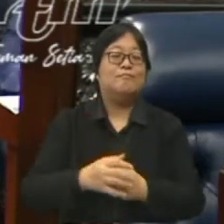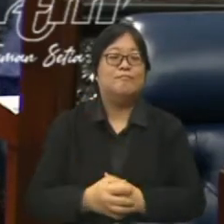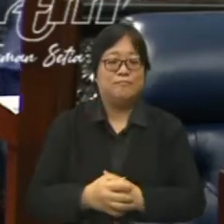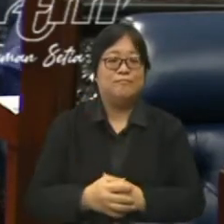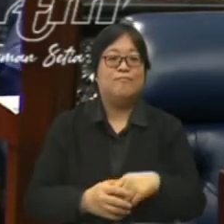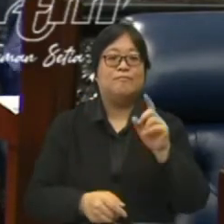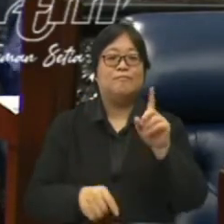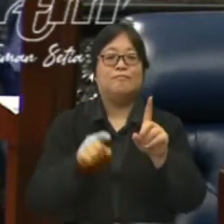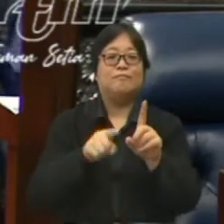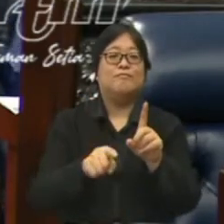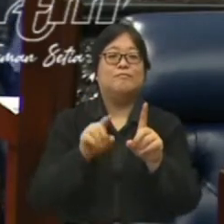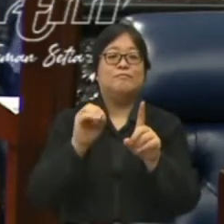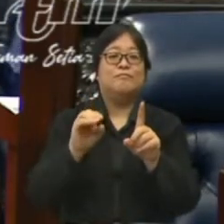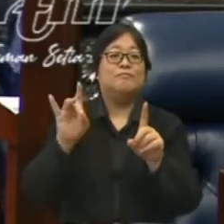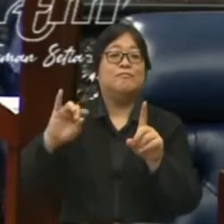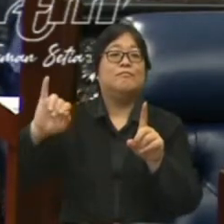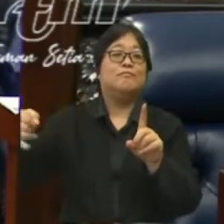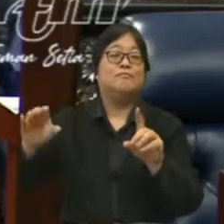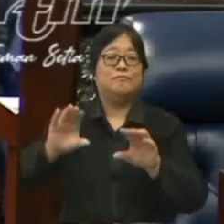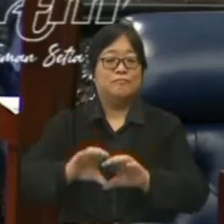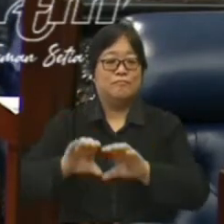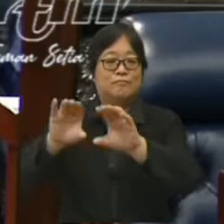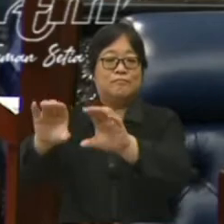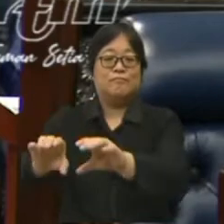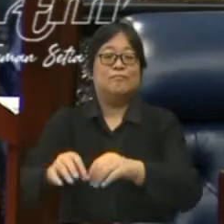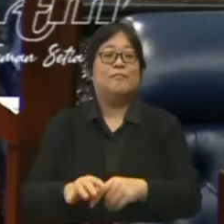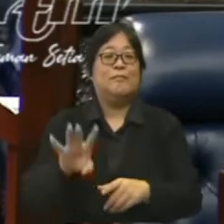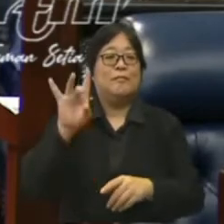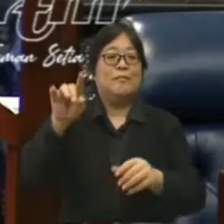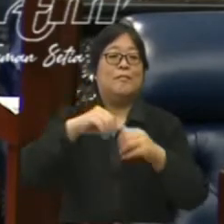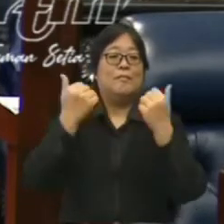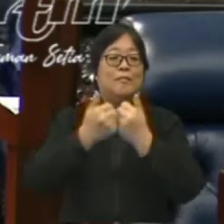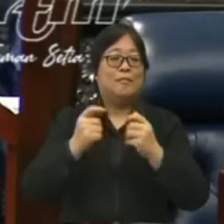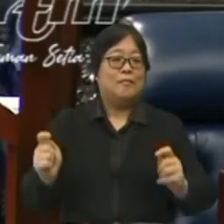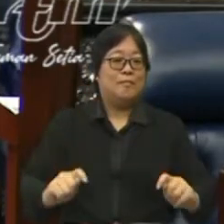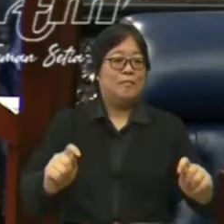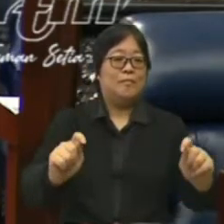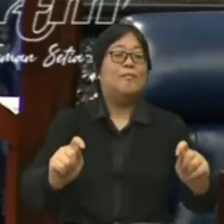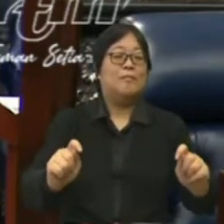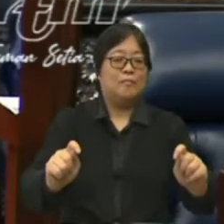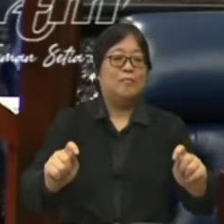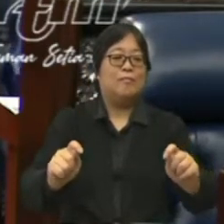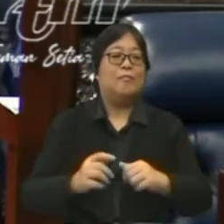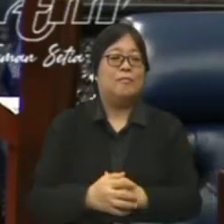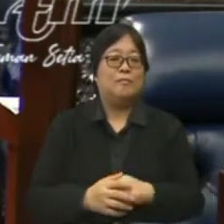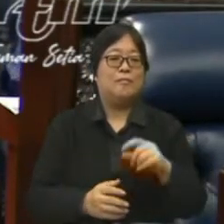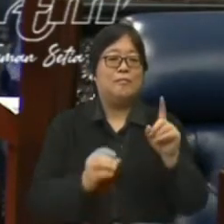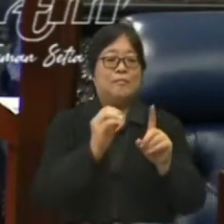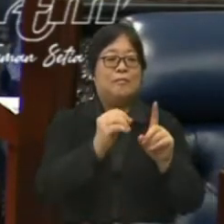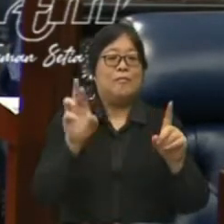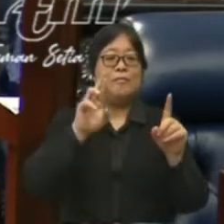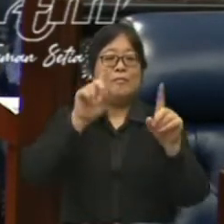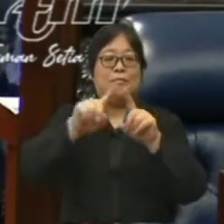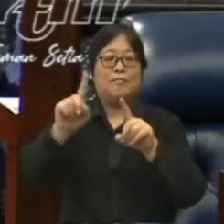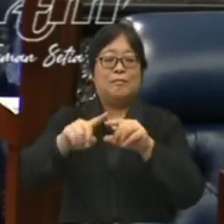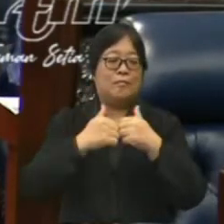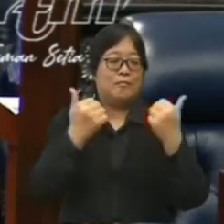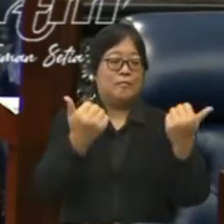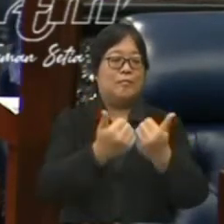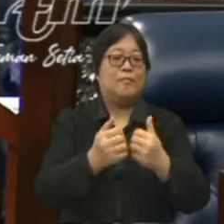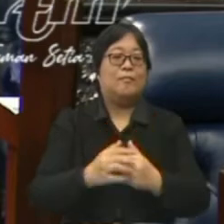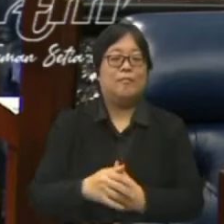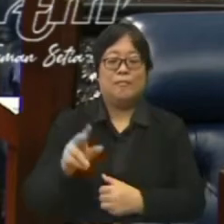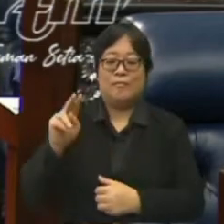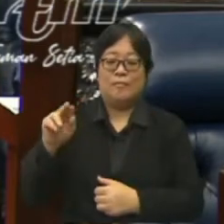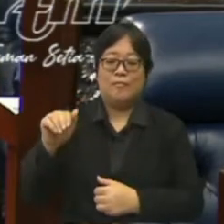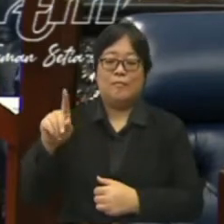satu perpuluhan 08 juta disalurkan kepada 8 agensi tidak balas sebanyak 100.000 bagi setiap izin sih